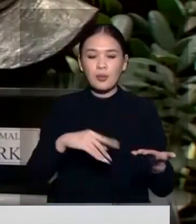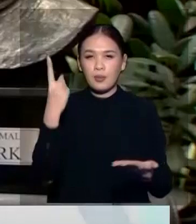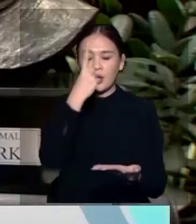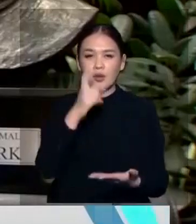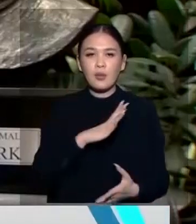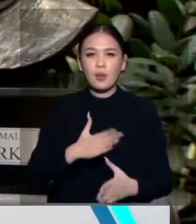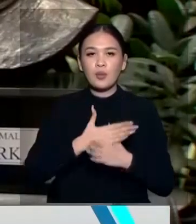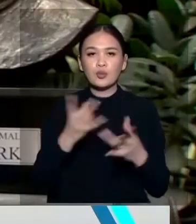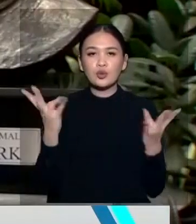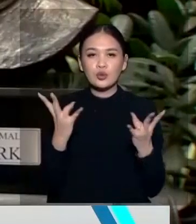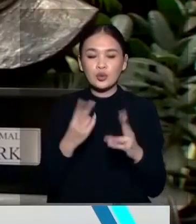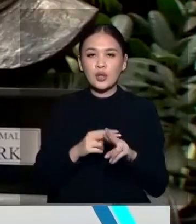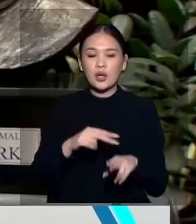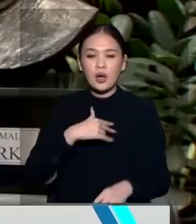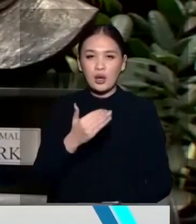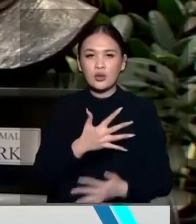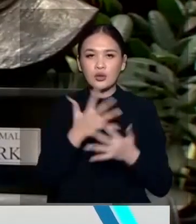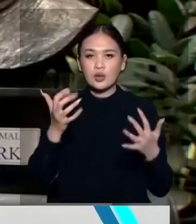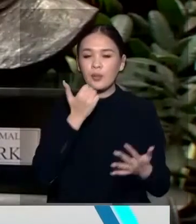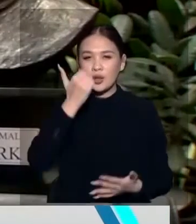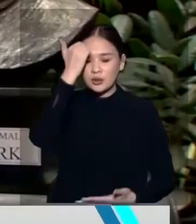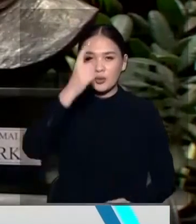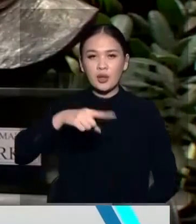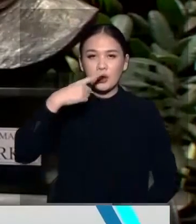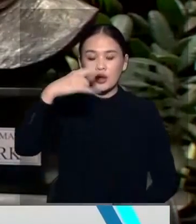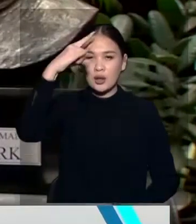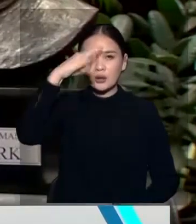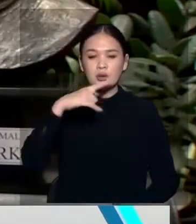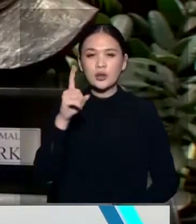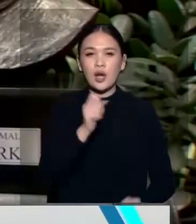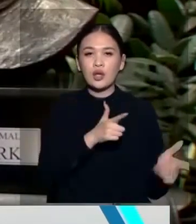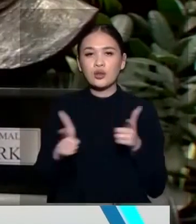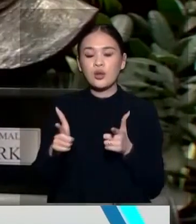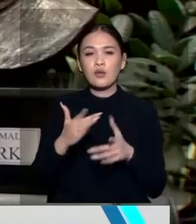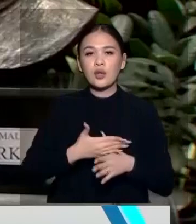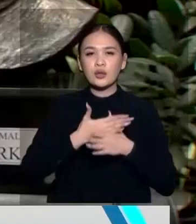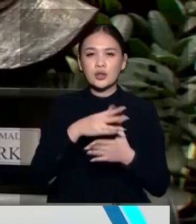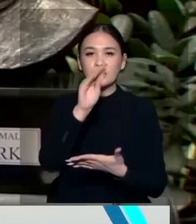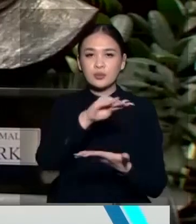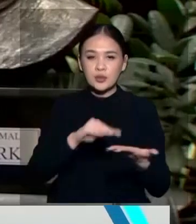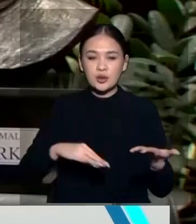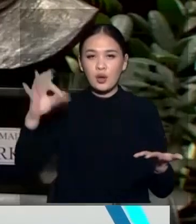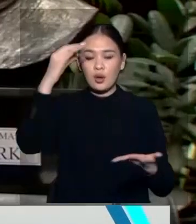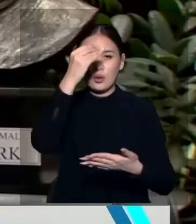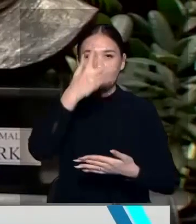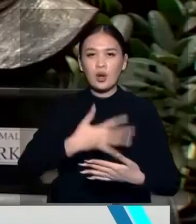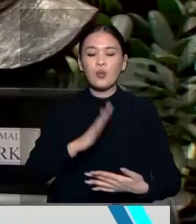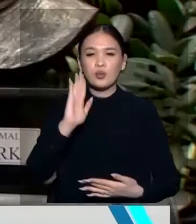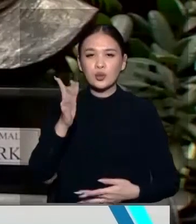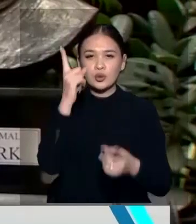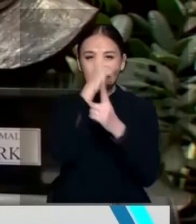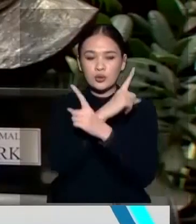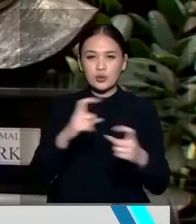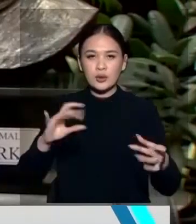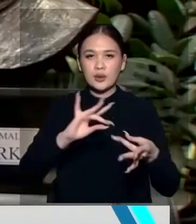необходимой помощи мы хотим хочу поблагодарить братьев казахстанцев за готовность помочь список необходимой помощи мы опубликуем